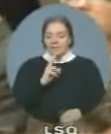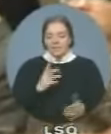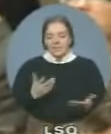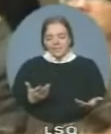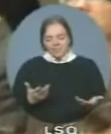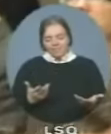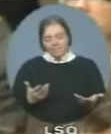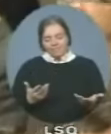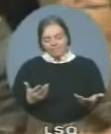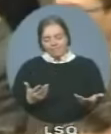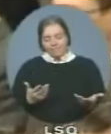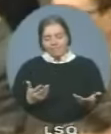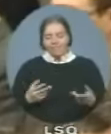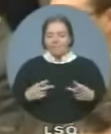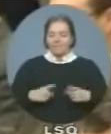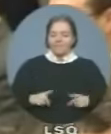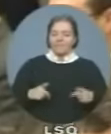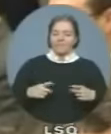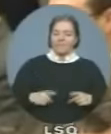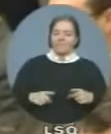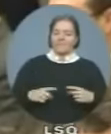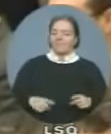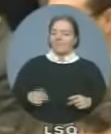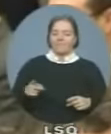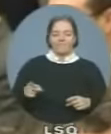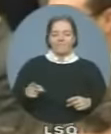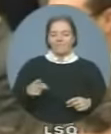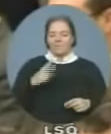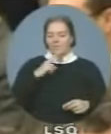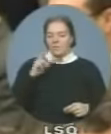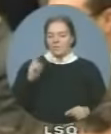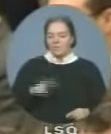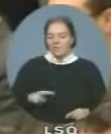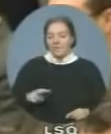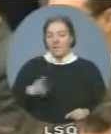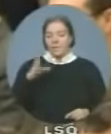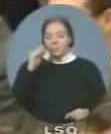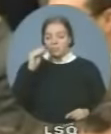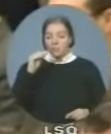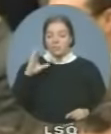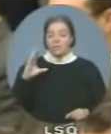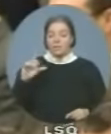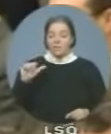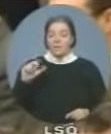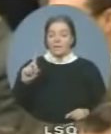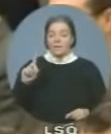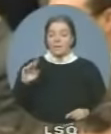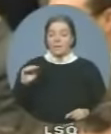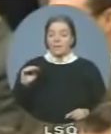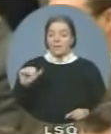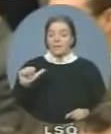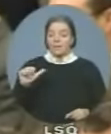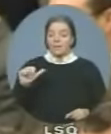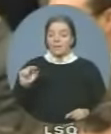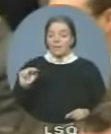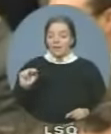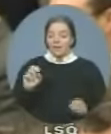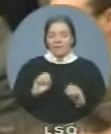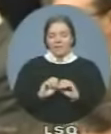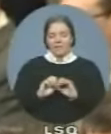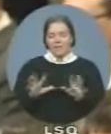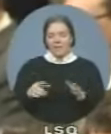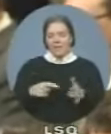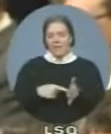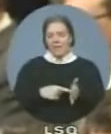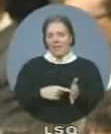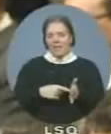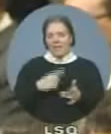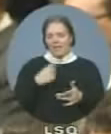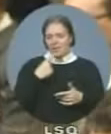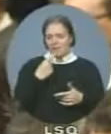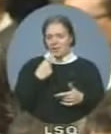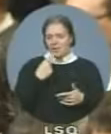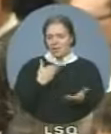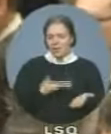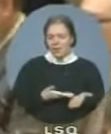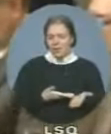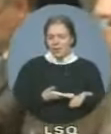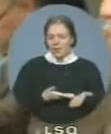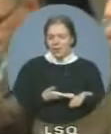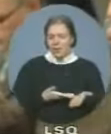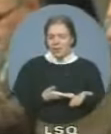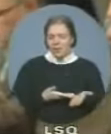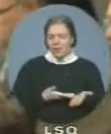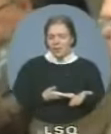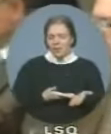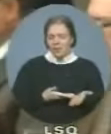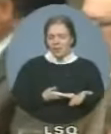a été misé un statement qui était assez clair. Il n pas dans l'office lors d'un such meeting. Donc, évidemment, ce qu'elle est stating